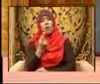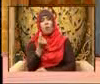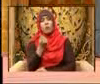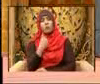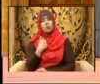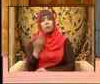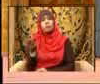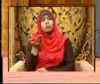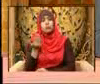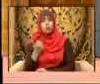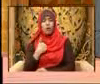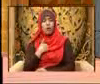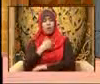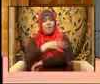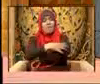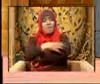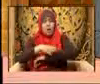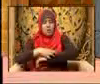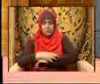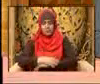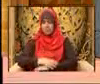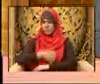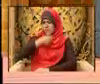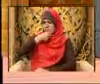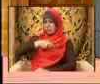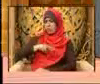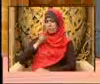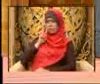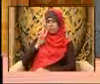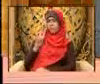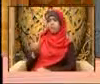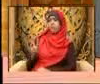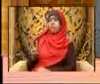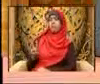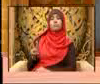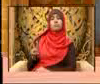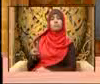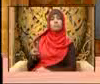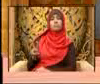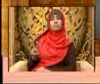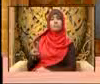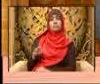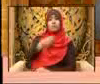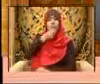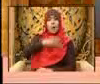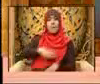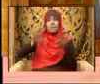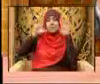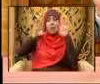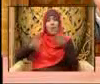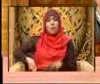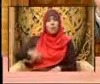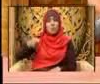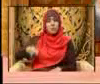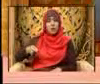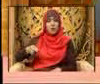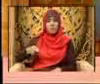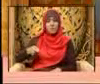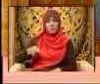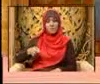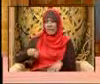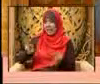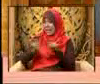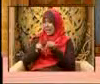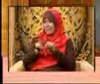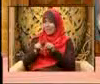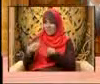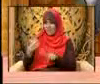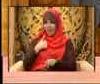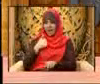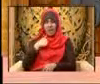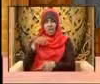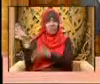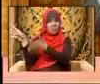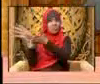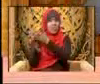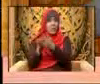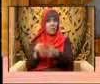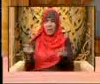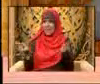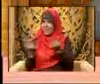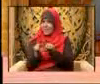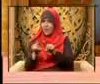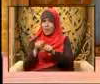المال. فنظر إليه النبي صلى الله عليه وسلم هاك باش يعلمنا، كما علمه، كما علم الصحابة، كما علم